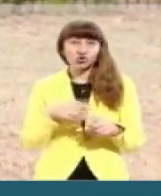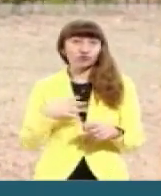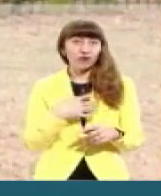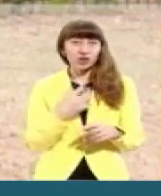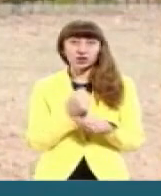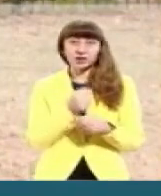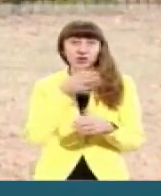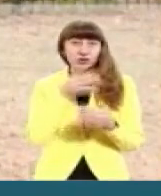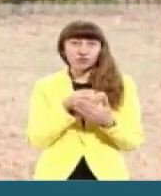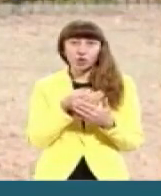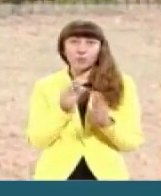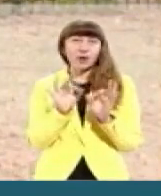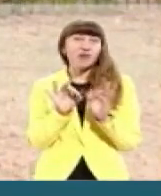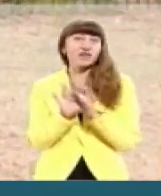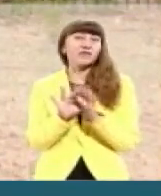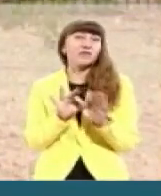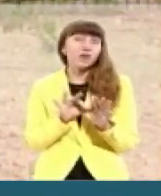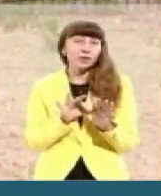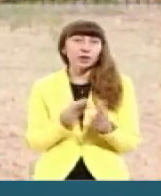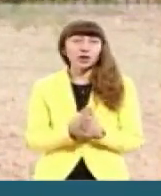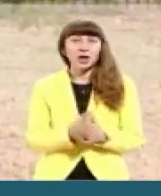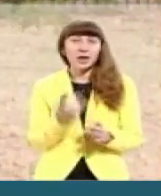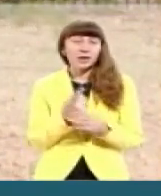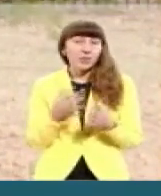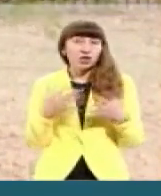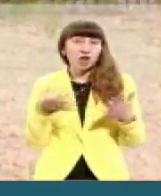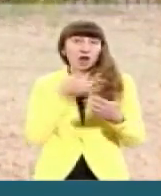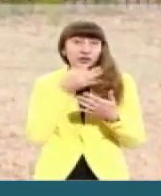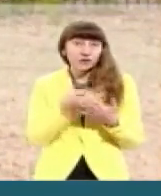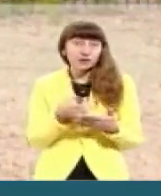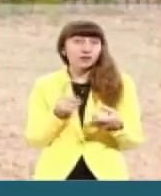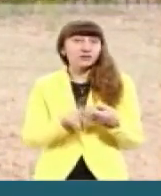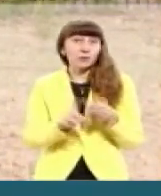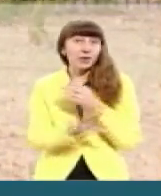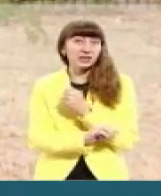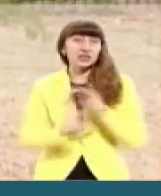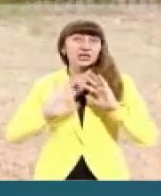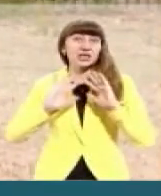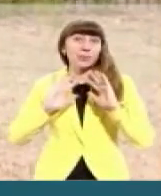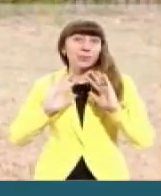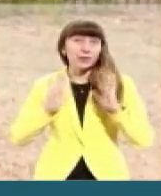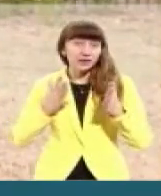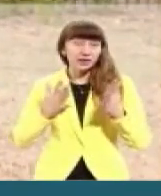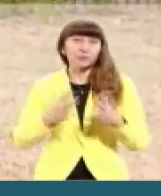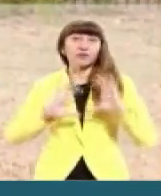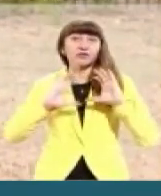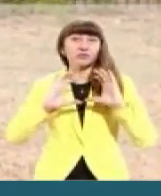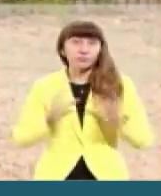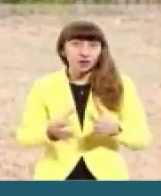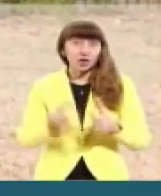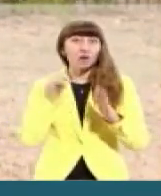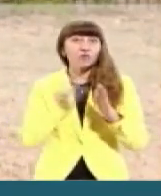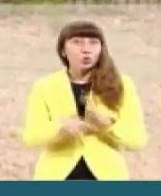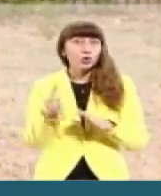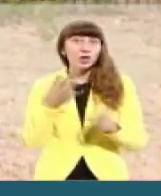байланысты және ішкі жағдайға байланысты, мен ойлаймын, осы сайлау уақытында жарияланды. Неге дейсіз